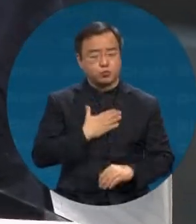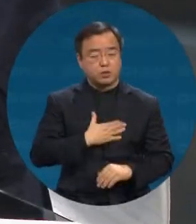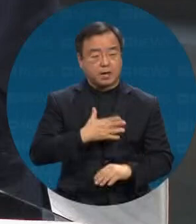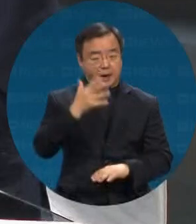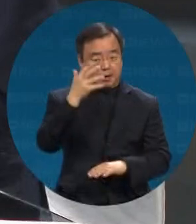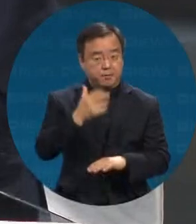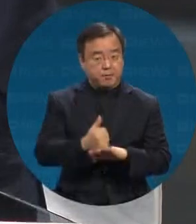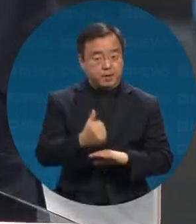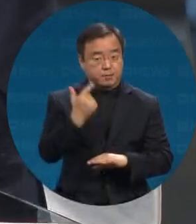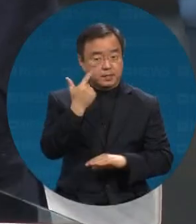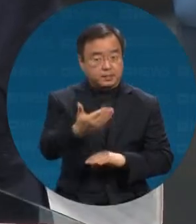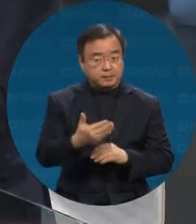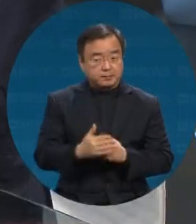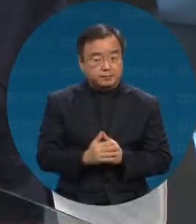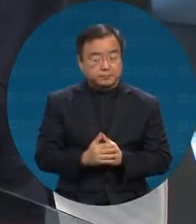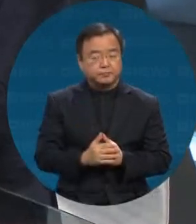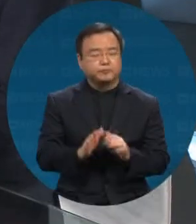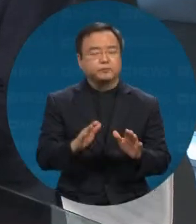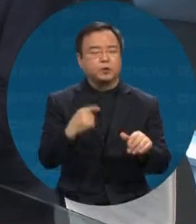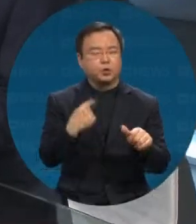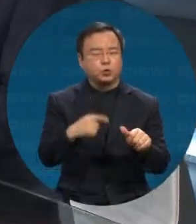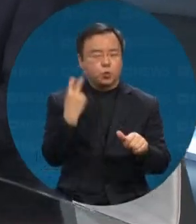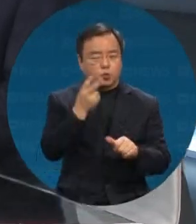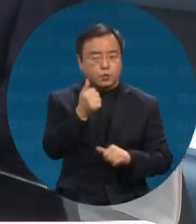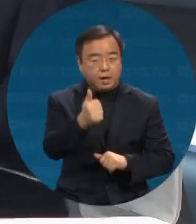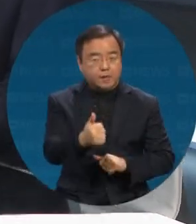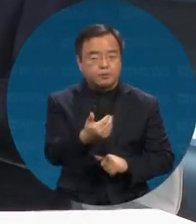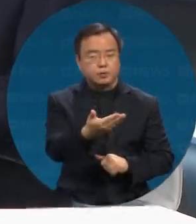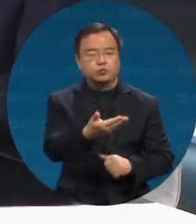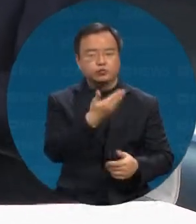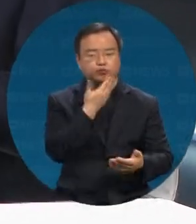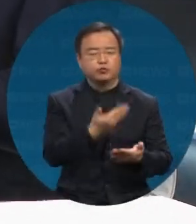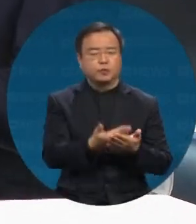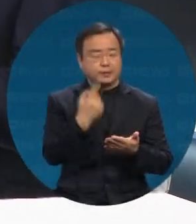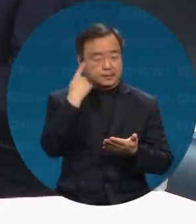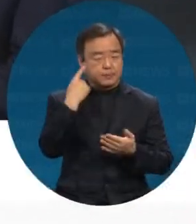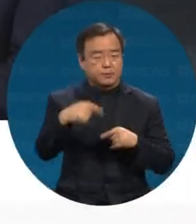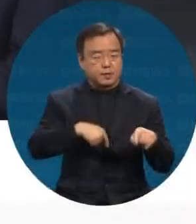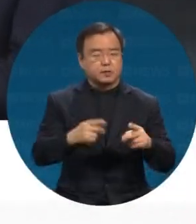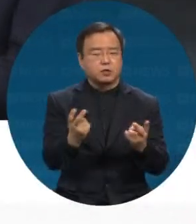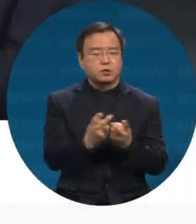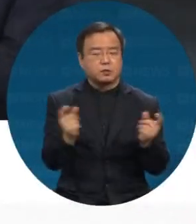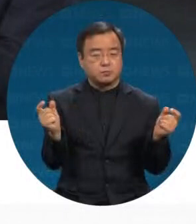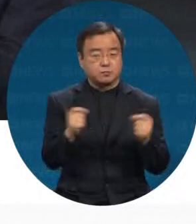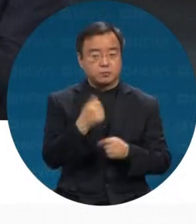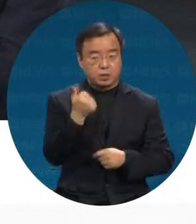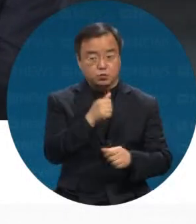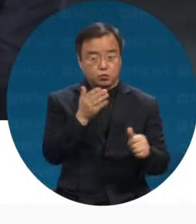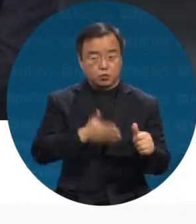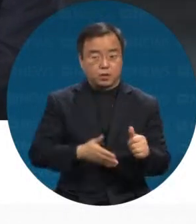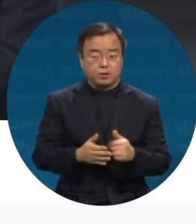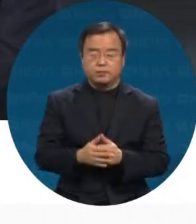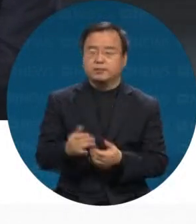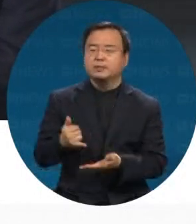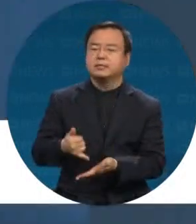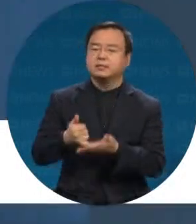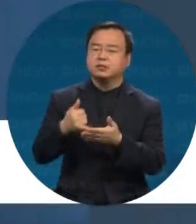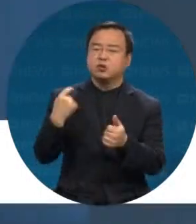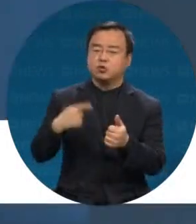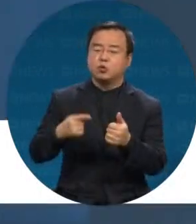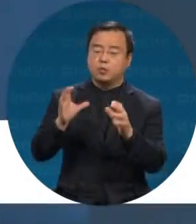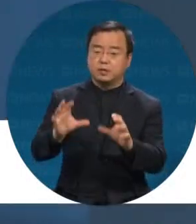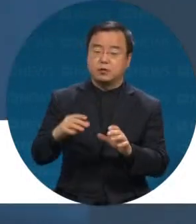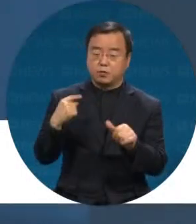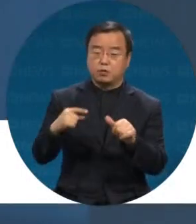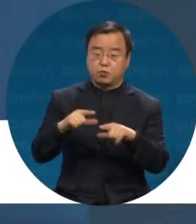마지막으로요 교육감님께서 가장 역점으로 추진하시는 정책 좀 짧게 소개 부탁드리겠습니다 2인승 교육과 세계교육